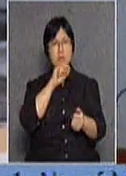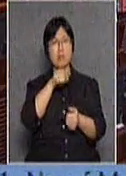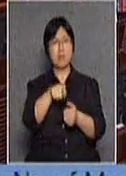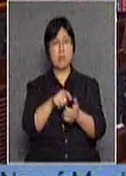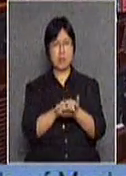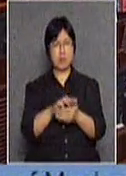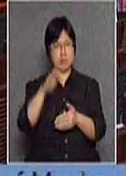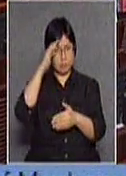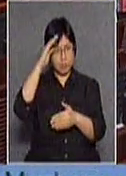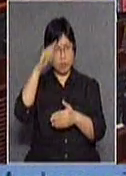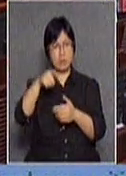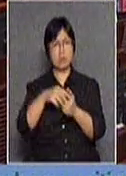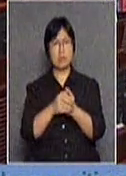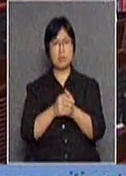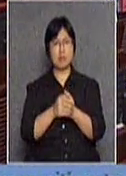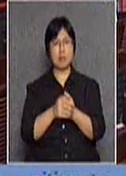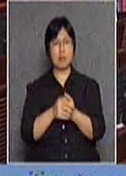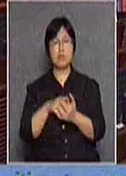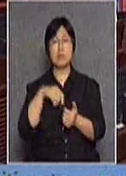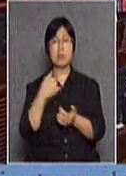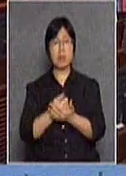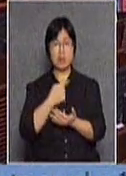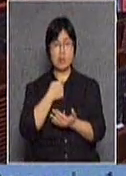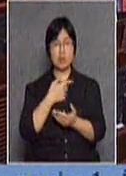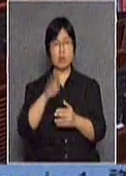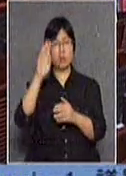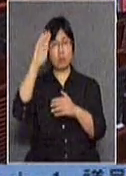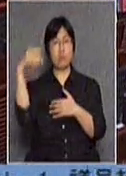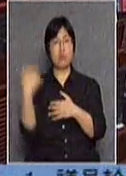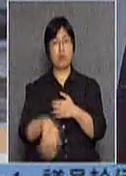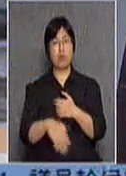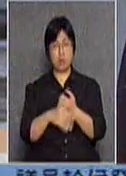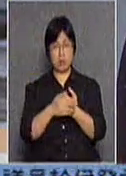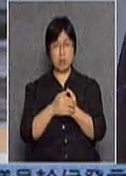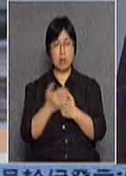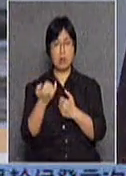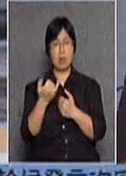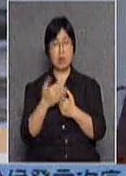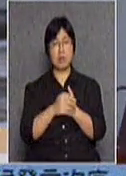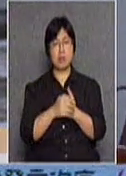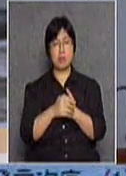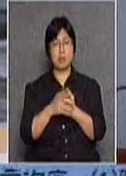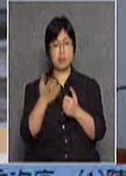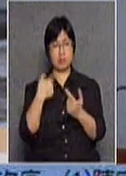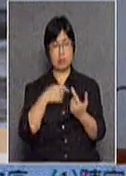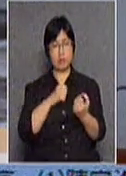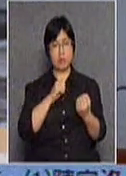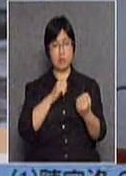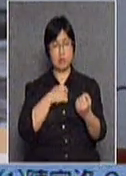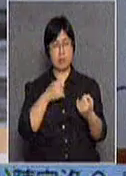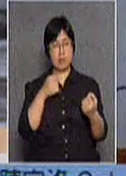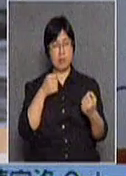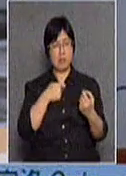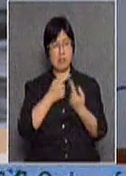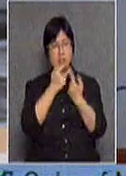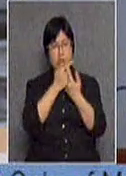歉？使死咩？我同你道過歉啦，啱唔啱啊？嗰日同你相衝之後，咪話唔好